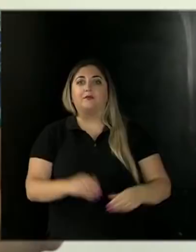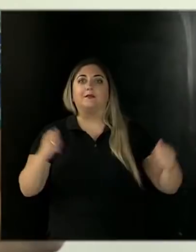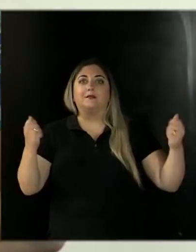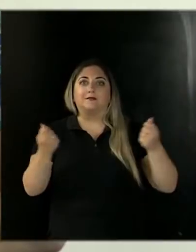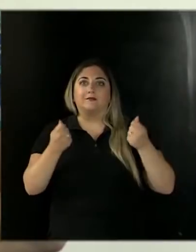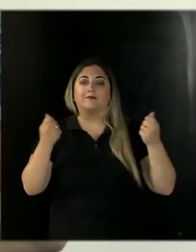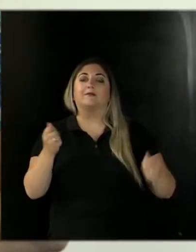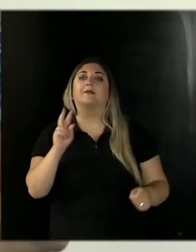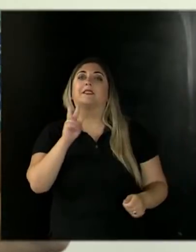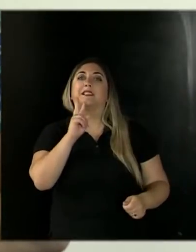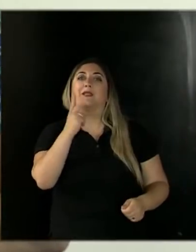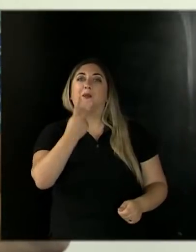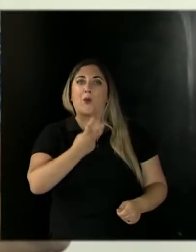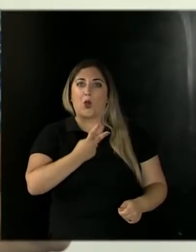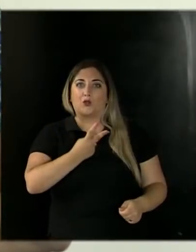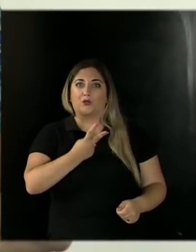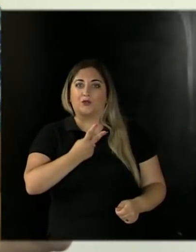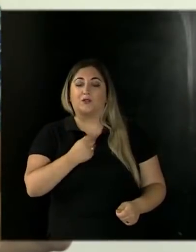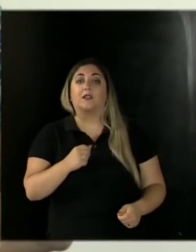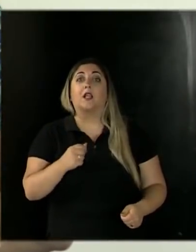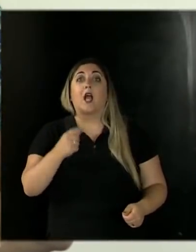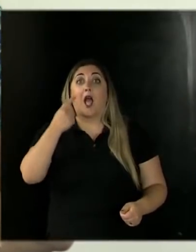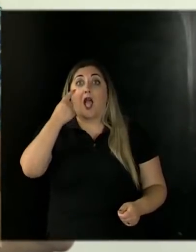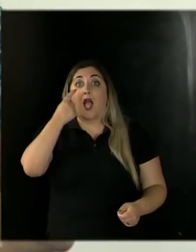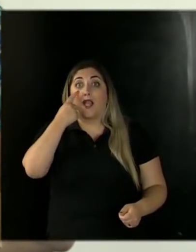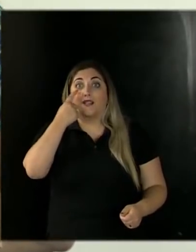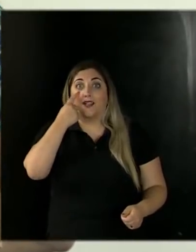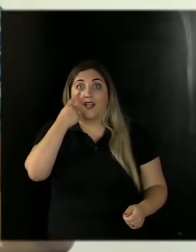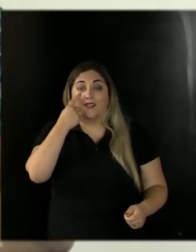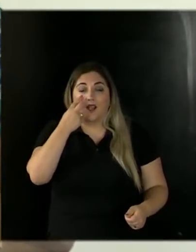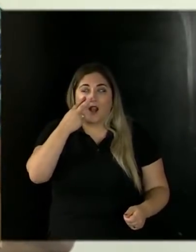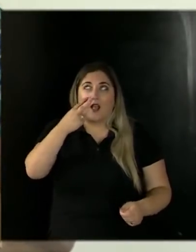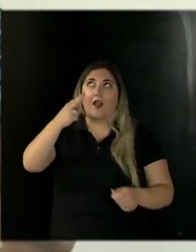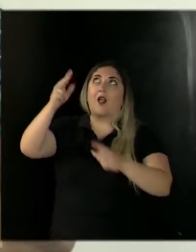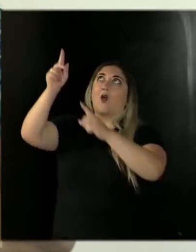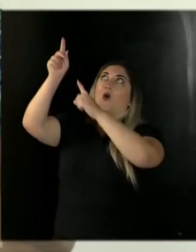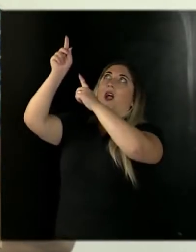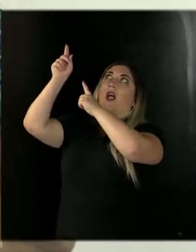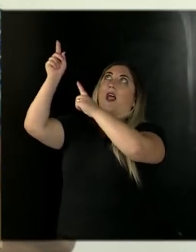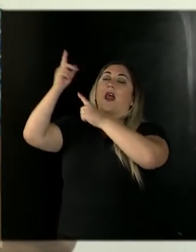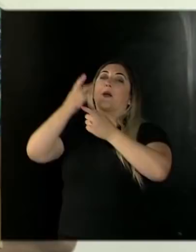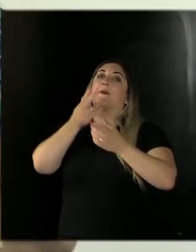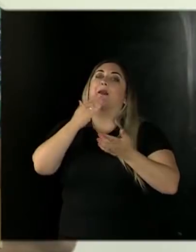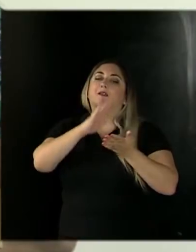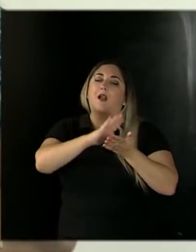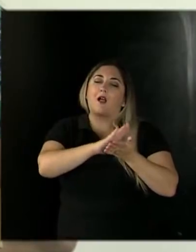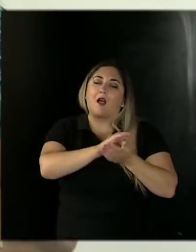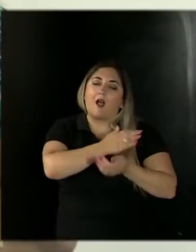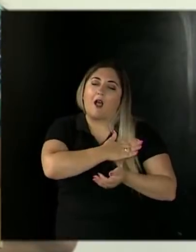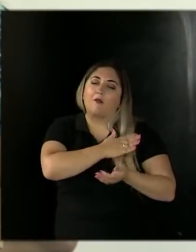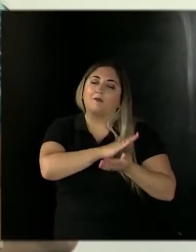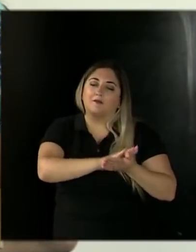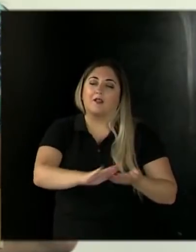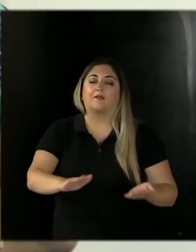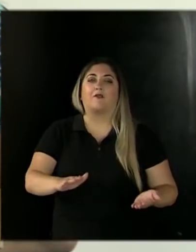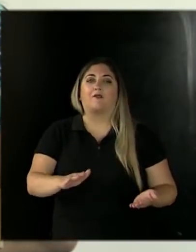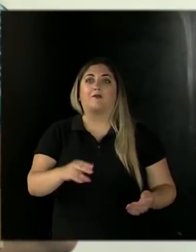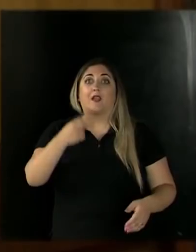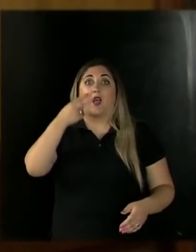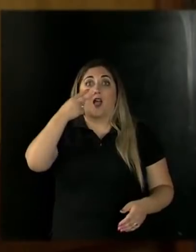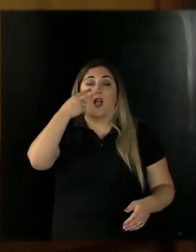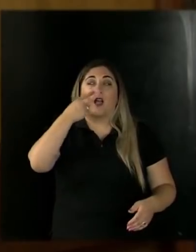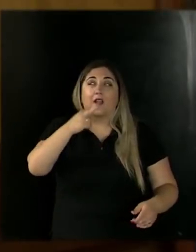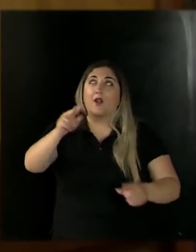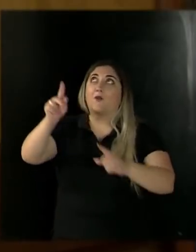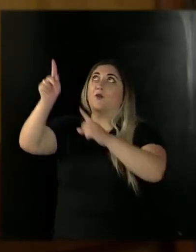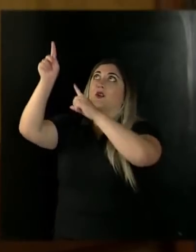Salm risponsorjali. Għajnejna lejn il-Mulej sa ma jkollu ħnina minna. Flimkien, għajnejna